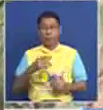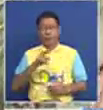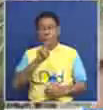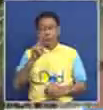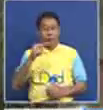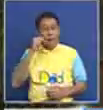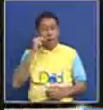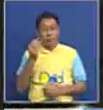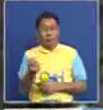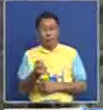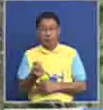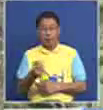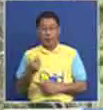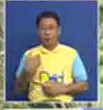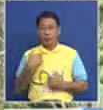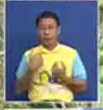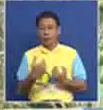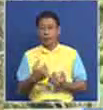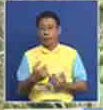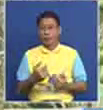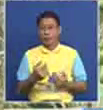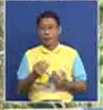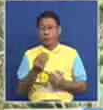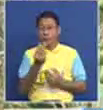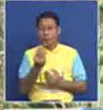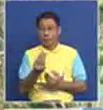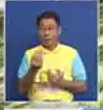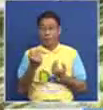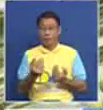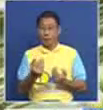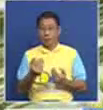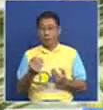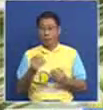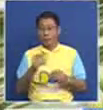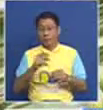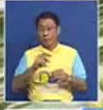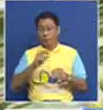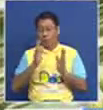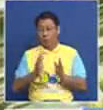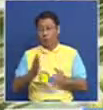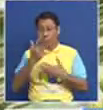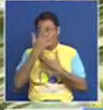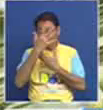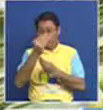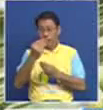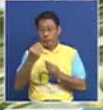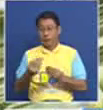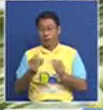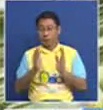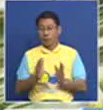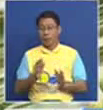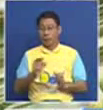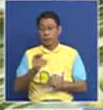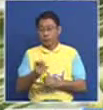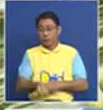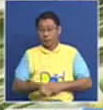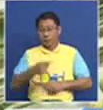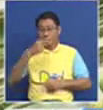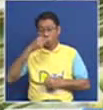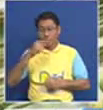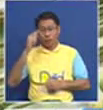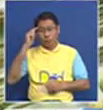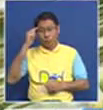น้อยในการเพาะปลูกด้วยอินทผลัมเป็นพืชที่เพิ่งจะได้รับความนิยมจากเกษตรกรไทยซึ่งหลายคนยัง